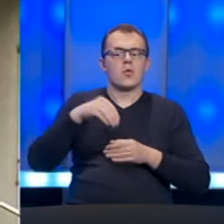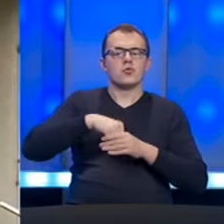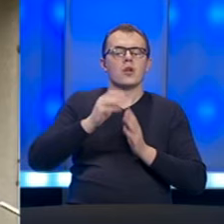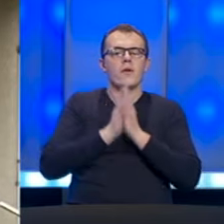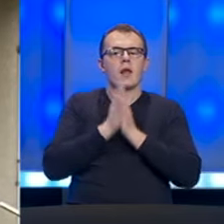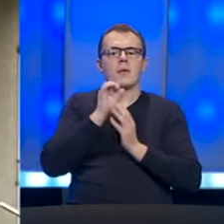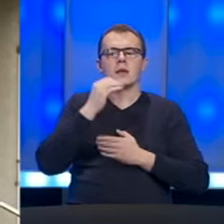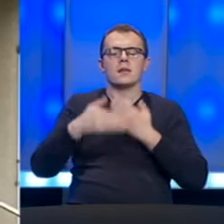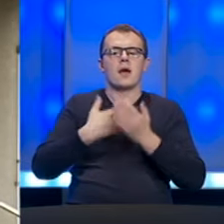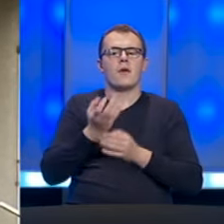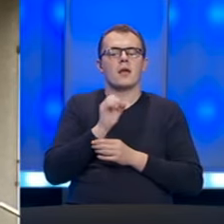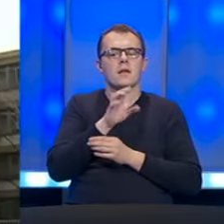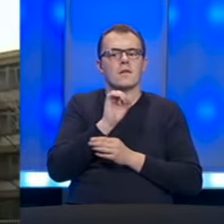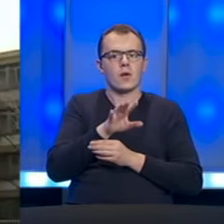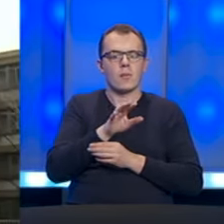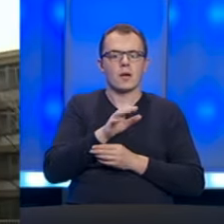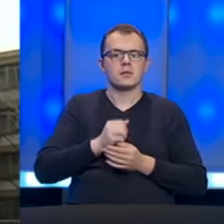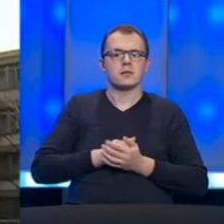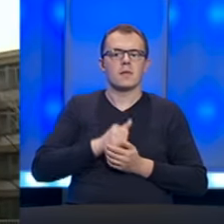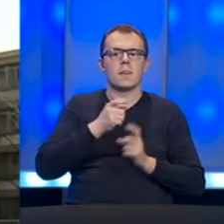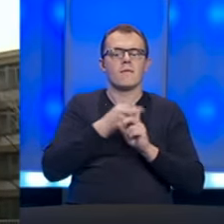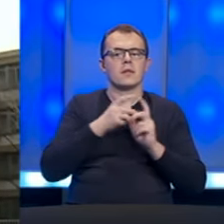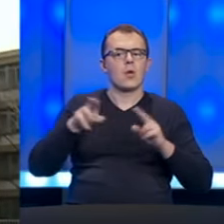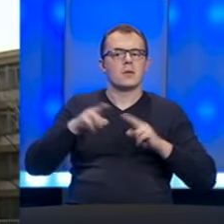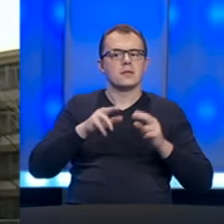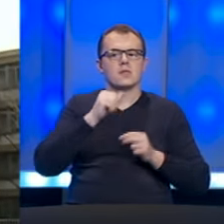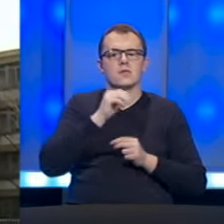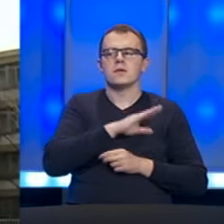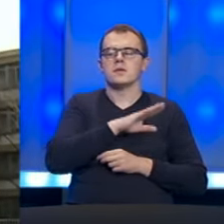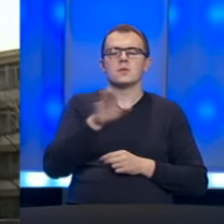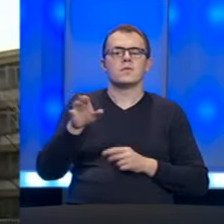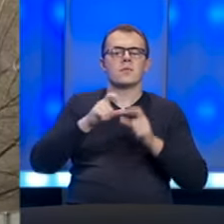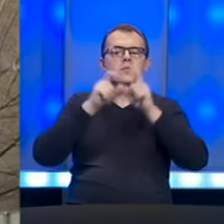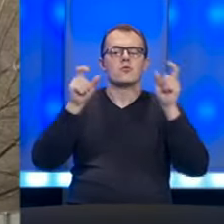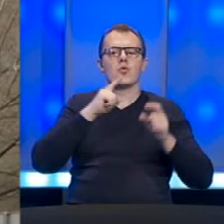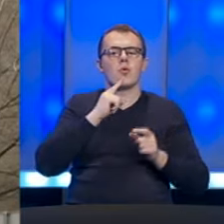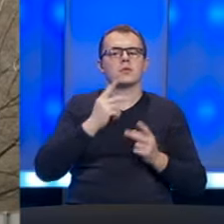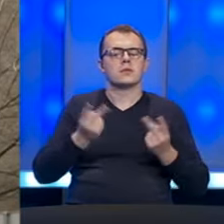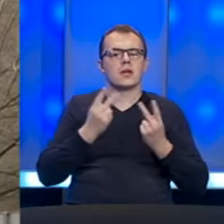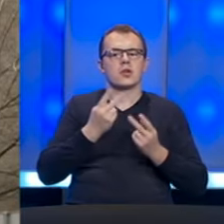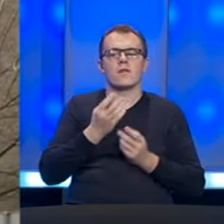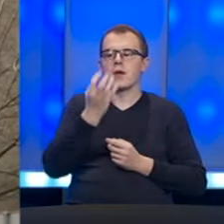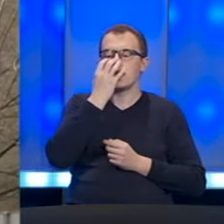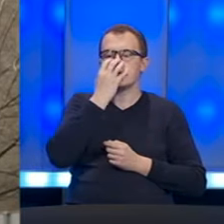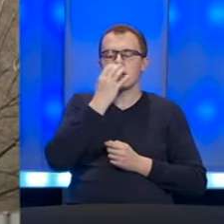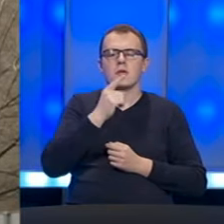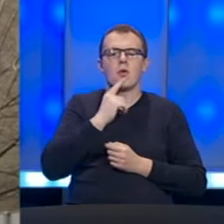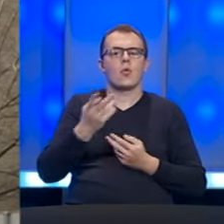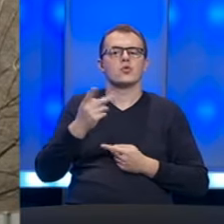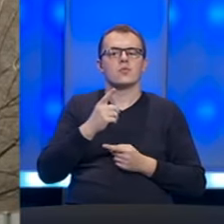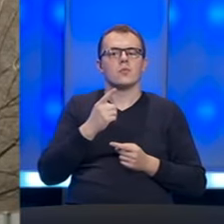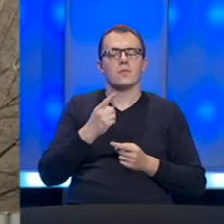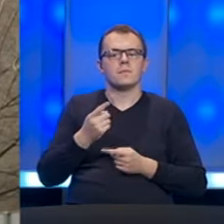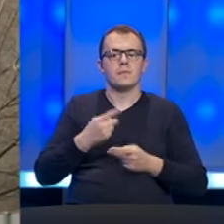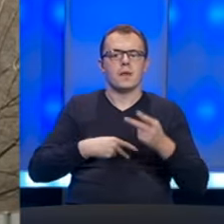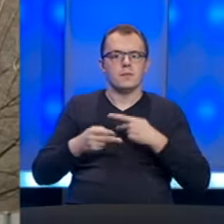i davali informacije i federalnom ministarstvu i svim strukturama koje su od nas tražile broj respiratora koji su nam na